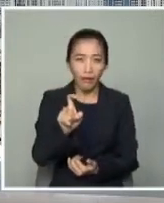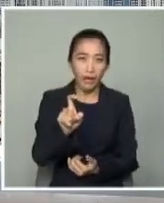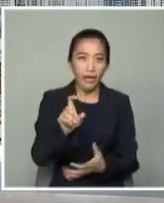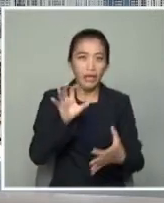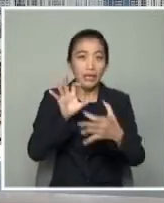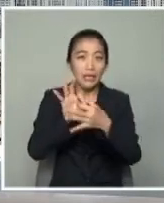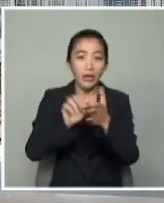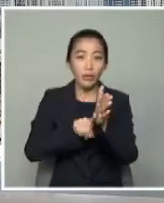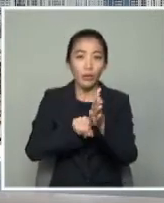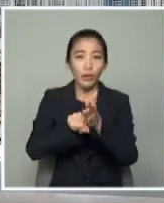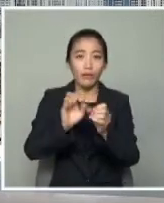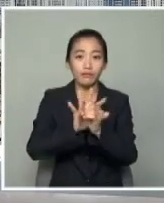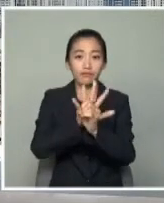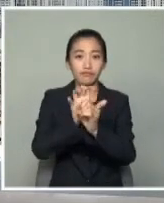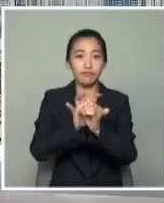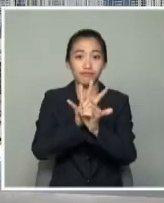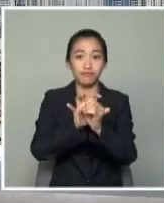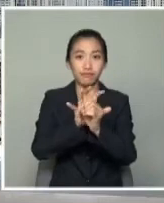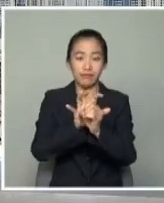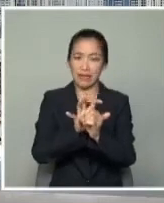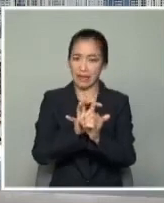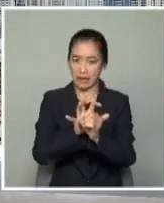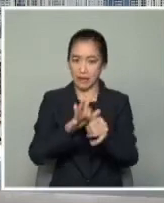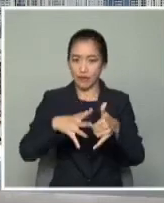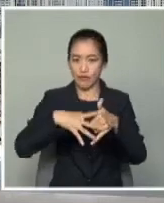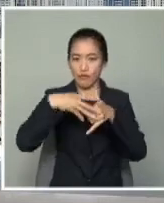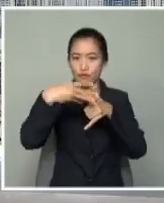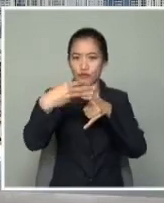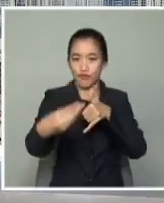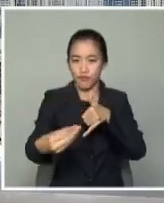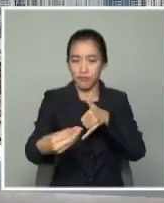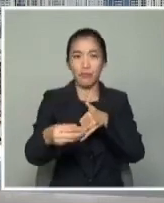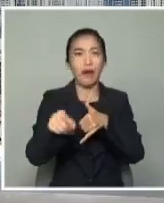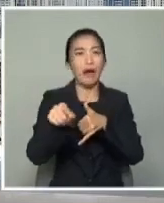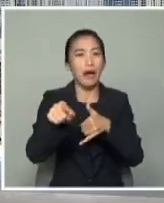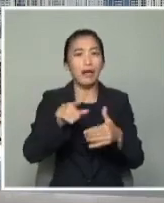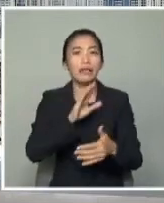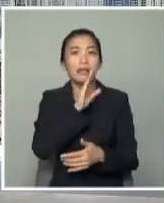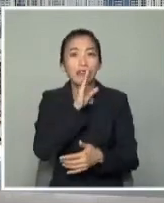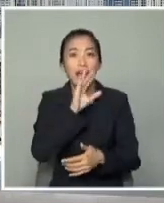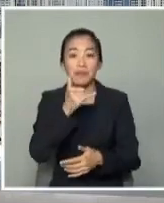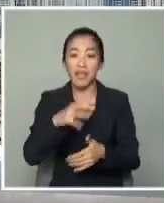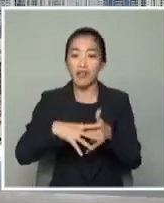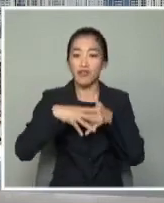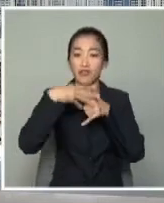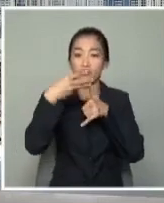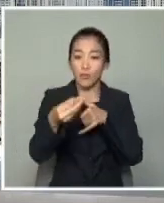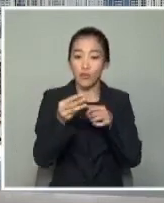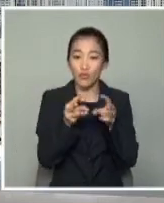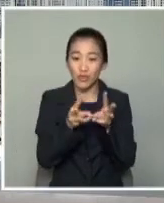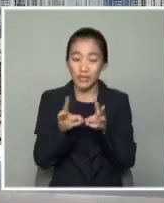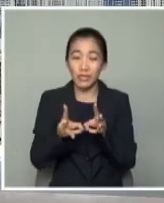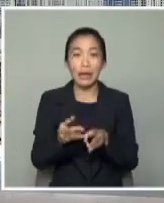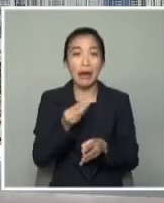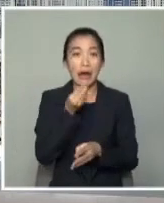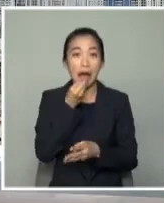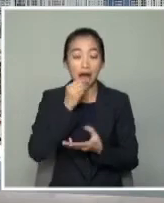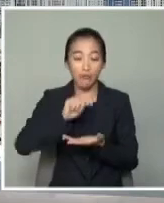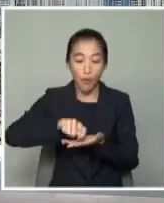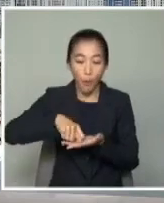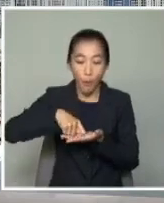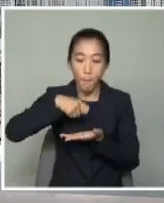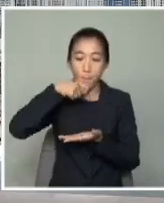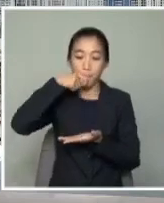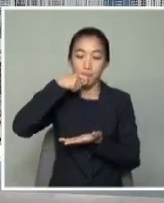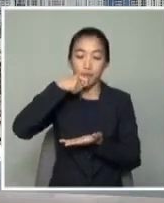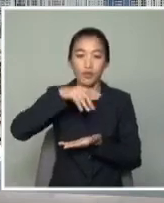ติดเชื้อไวรัสโควิด-19 สามารถติดได้ทางอาหารหรือไม ่ เพราะหลายประเทศทีเดียวนะคะที่มีการ